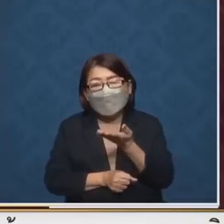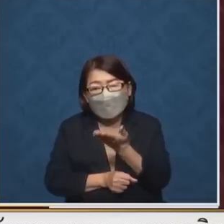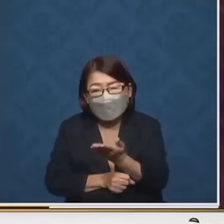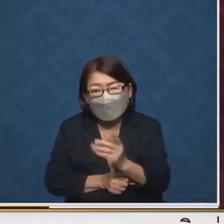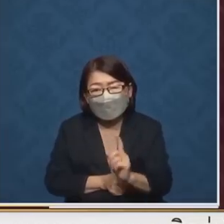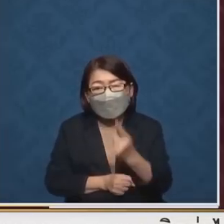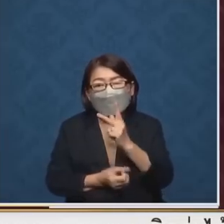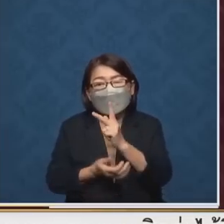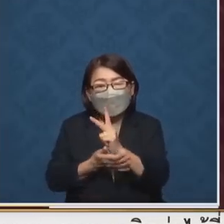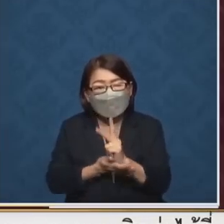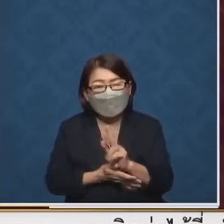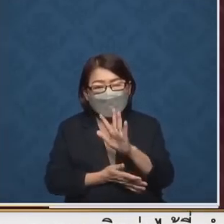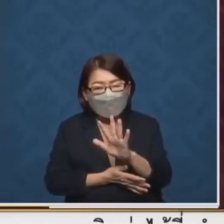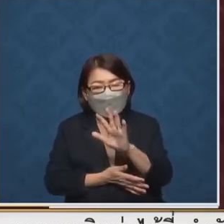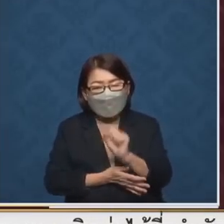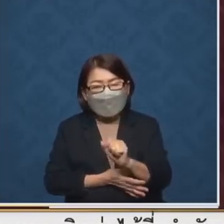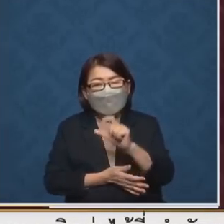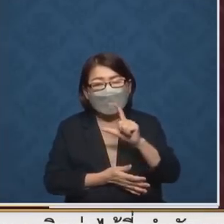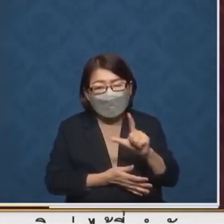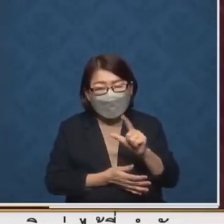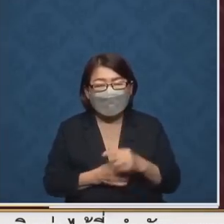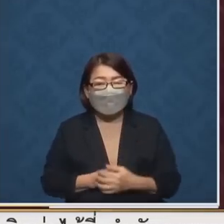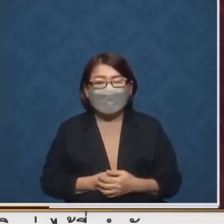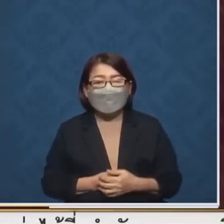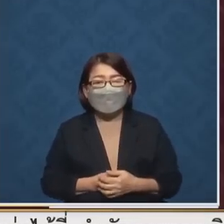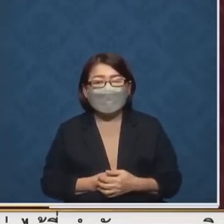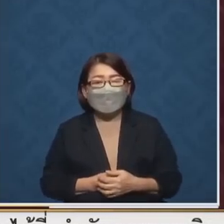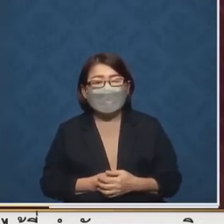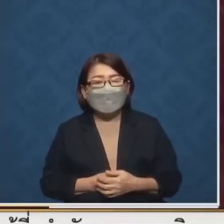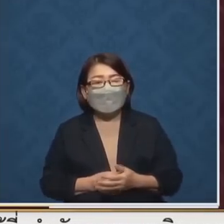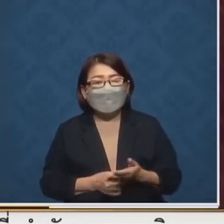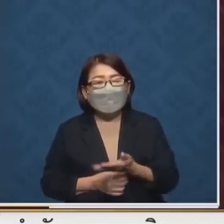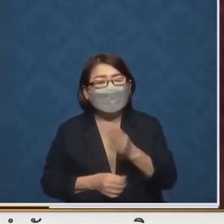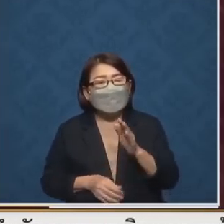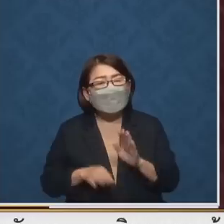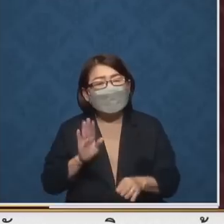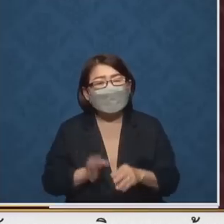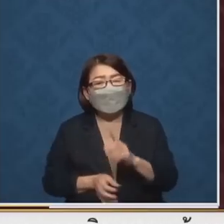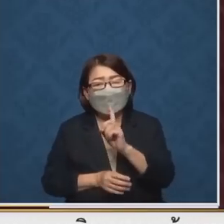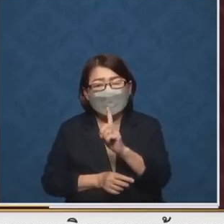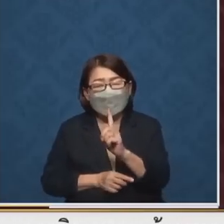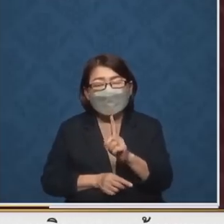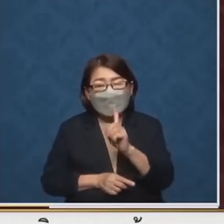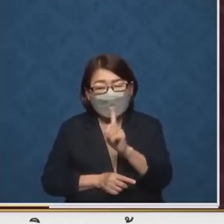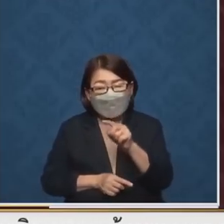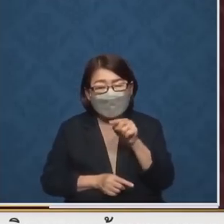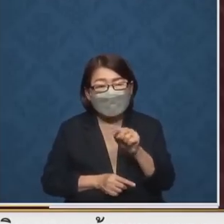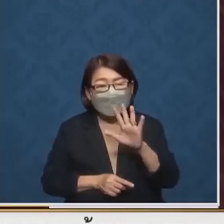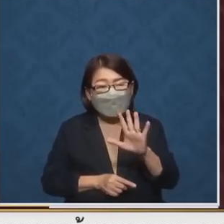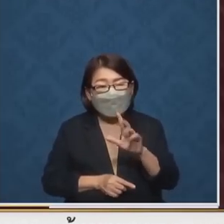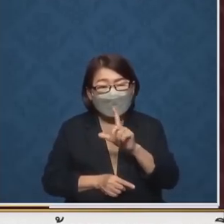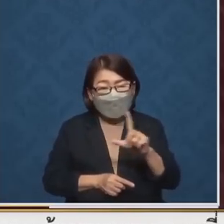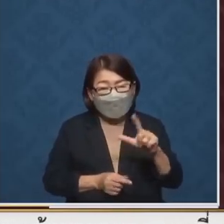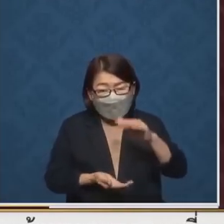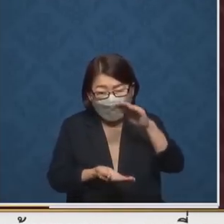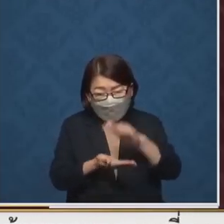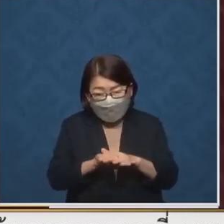5 แนล้านบาทท่านว่า 1.5 ลานล้านบาทที่ผมทำสีแดงให้ดู